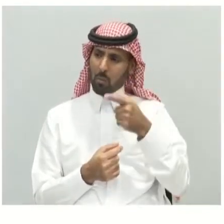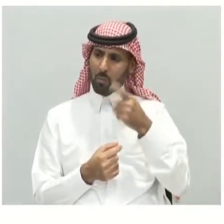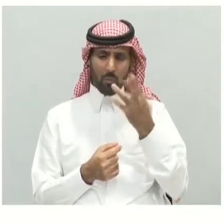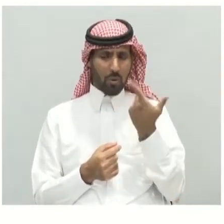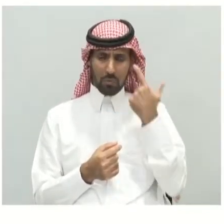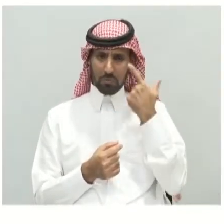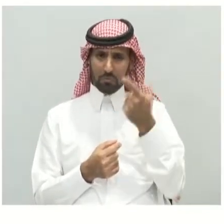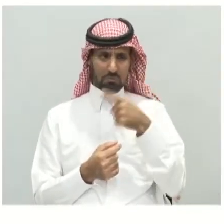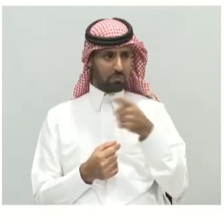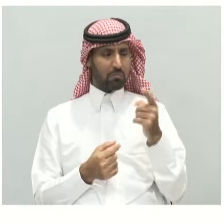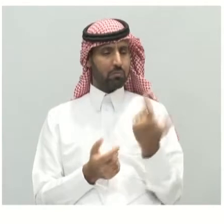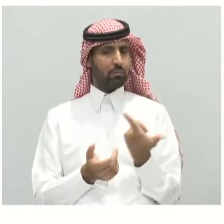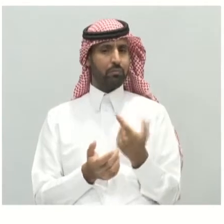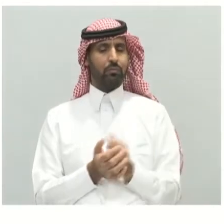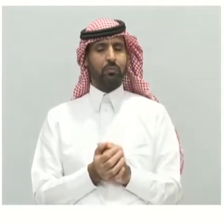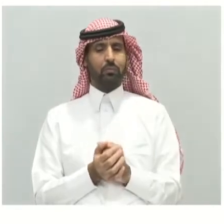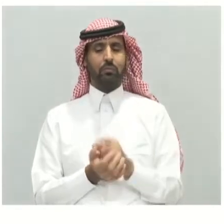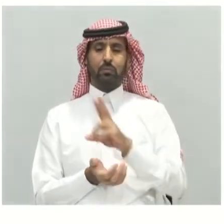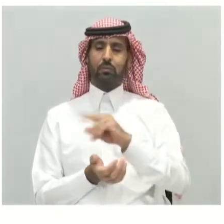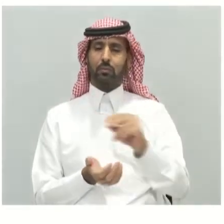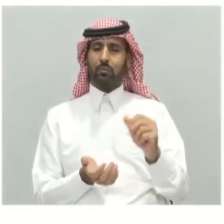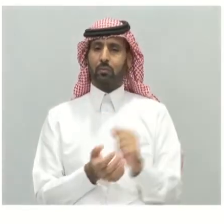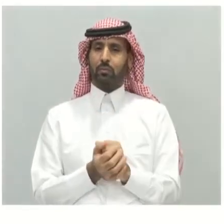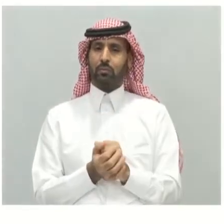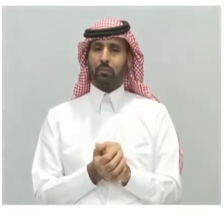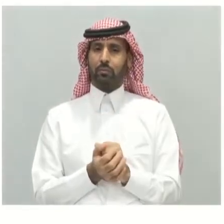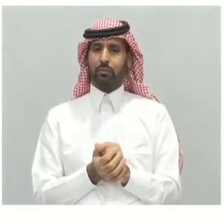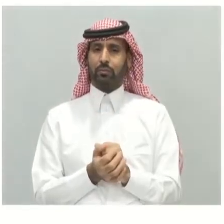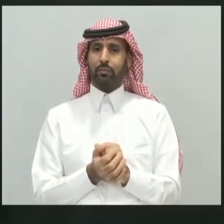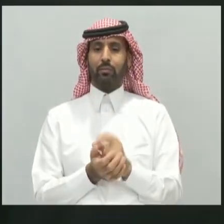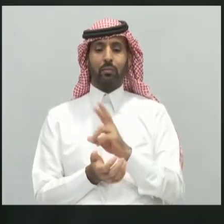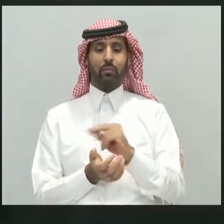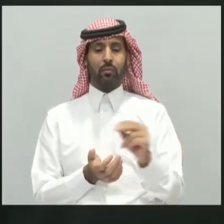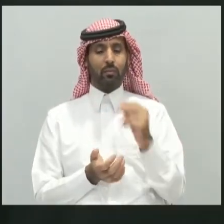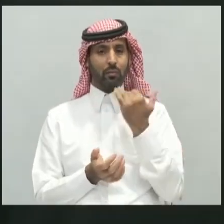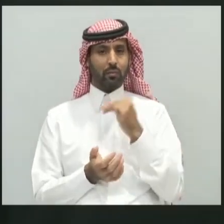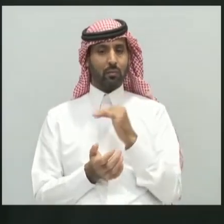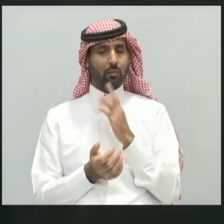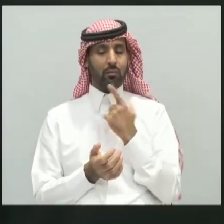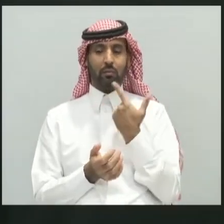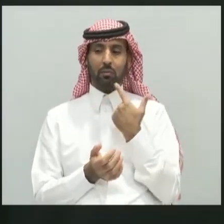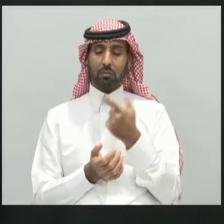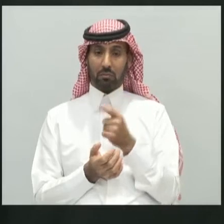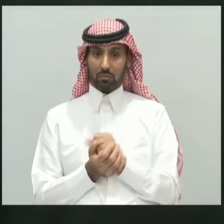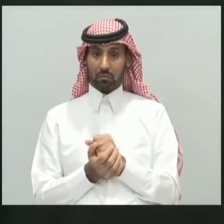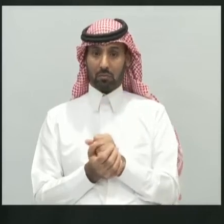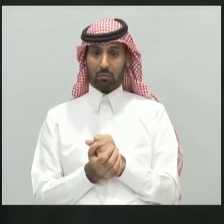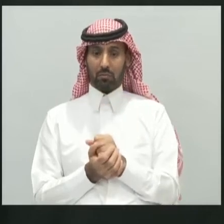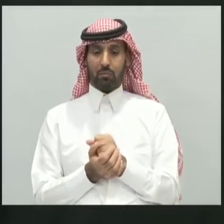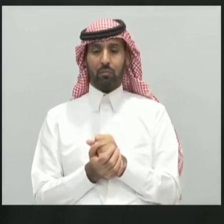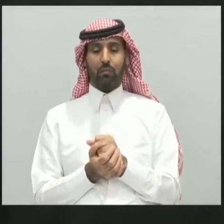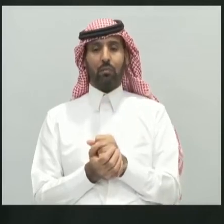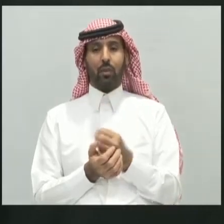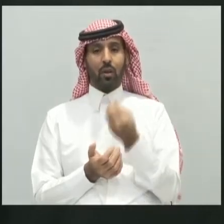It's related, we have the same بالعربي. We have the same. Like for example, أحمد